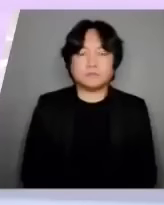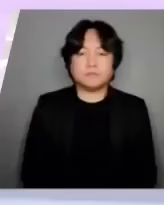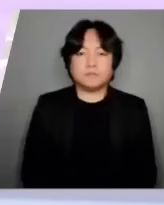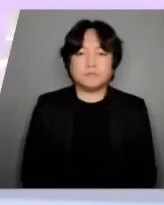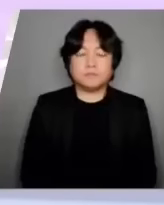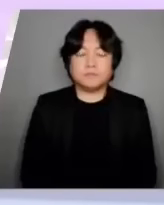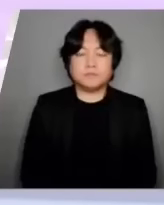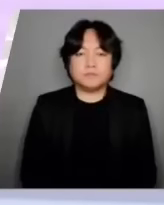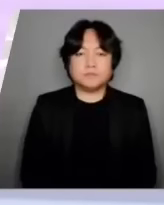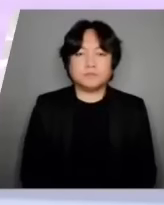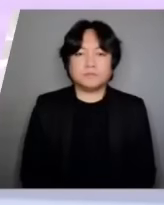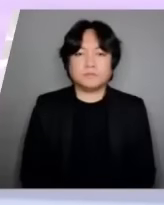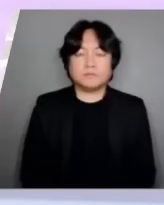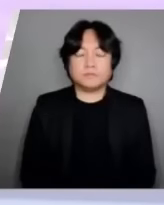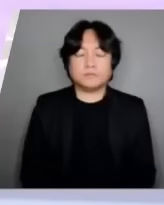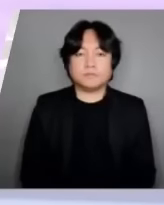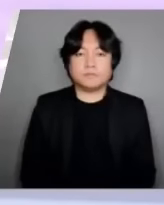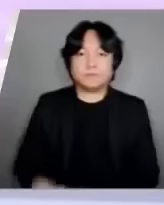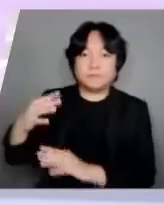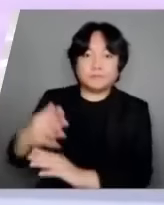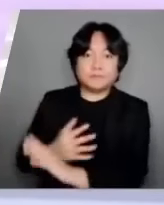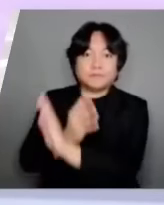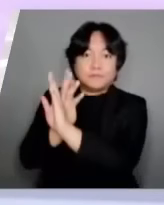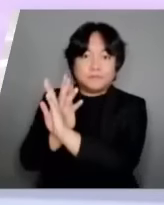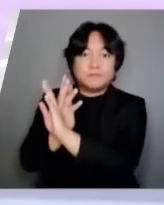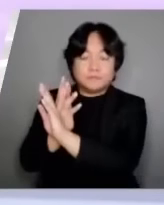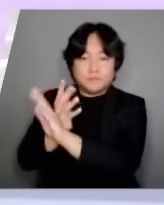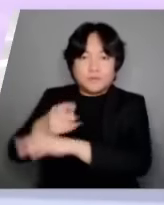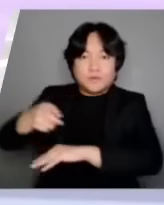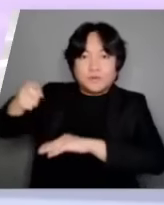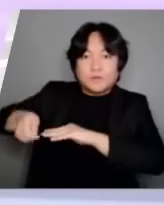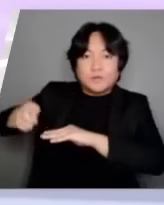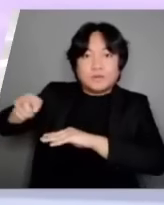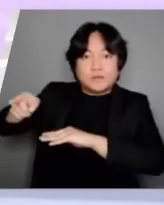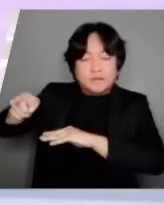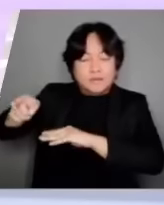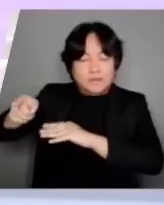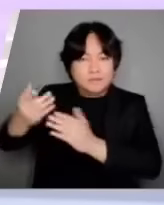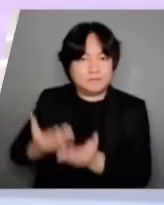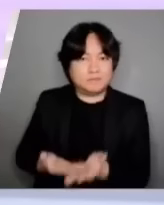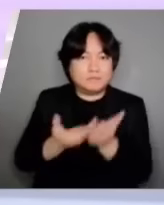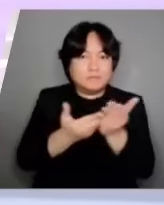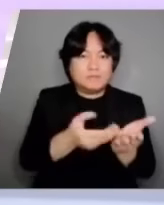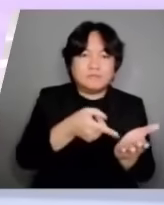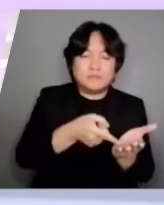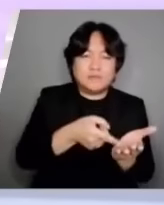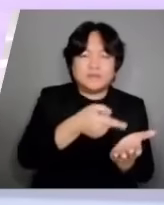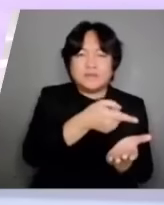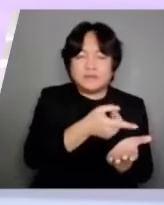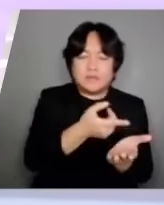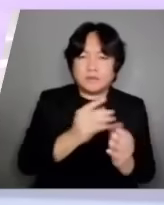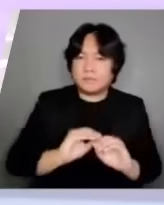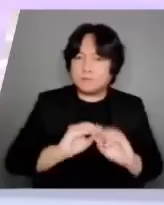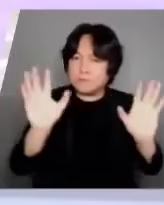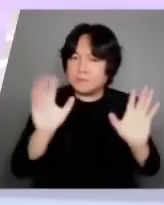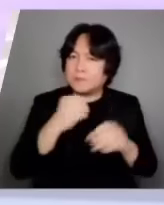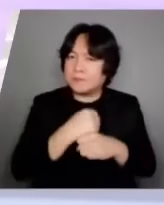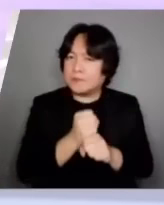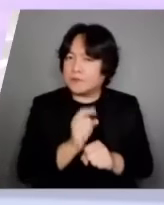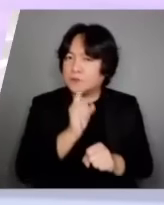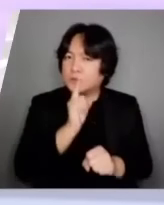Naglabas ng Davao Regional Trial Court Grant 15 ng utos para linawin ang inisyu nilang temporary protection order kagunay sa paghahay ng arrest